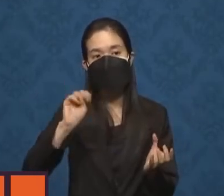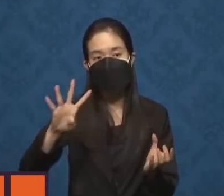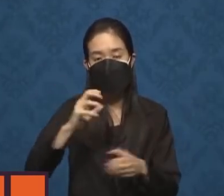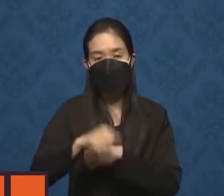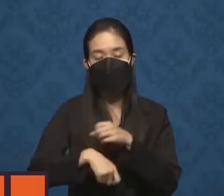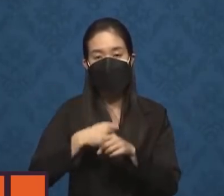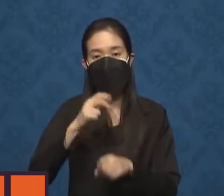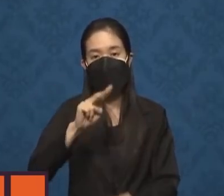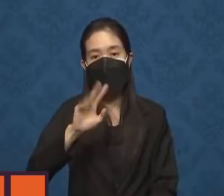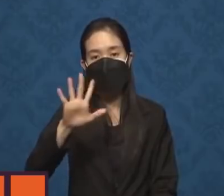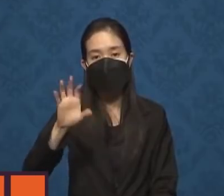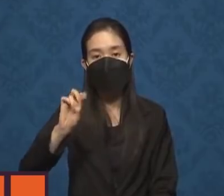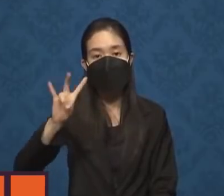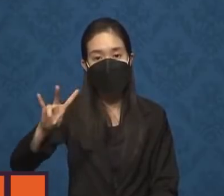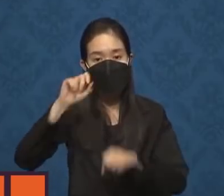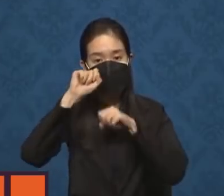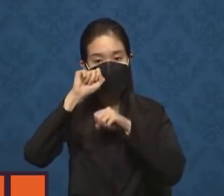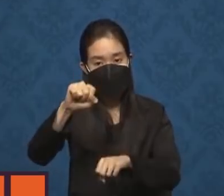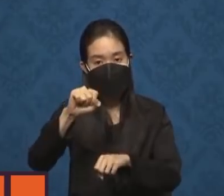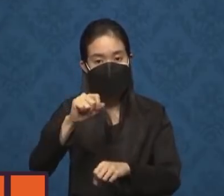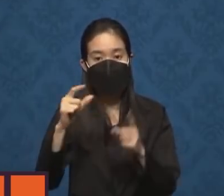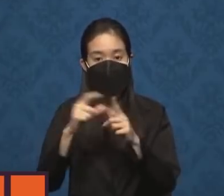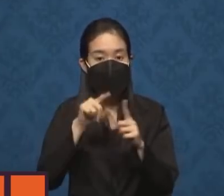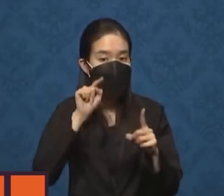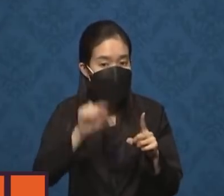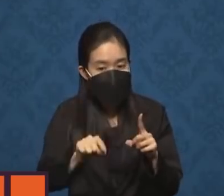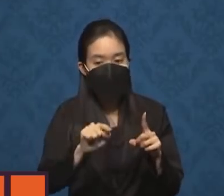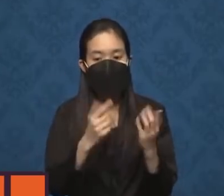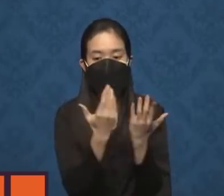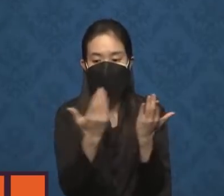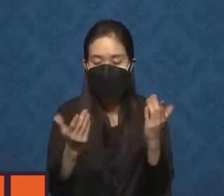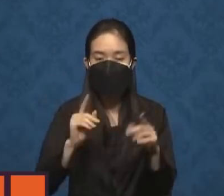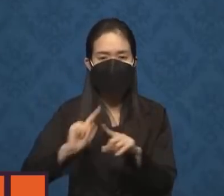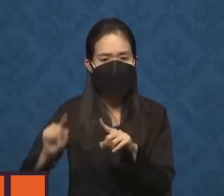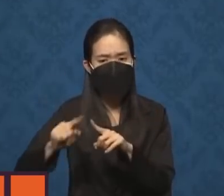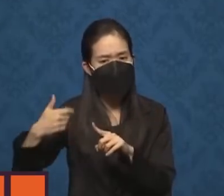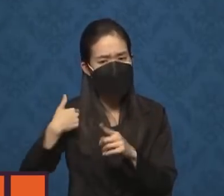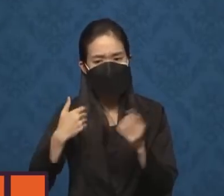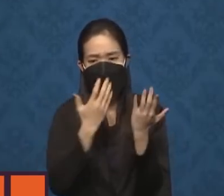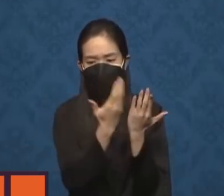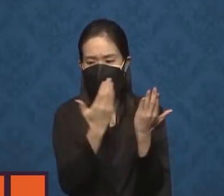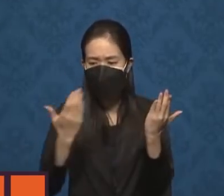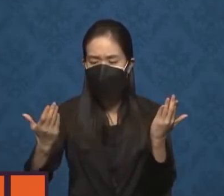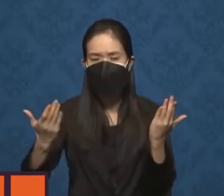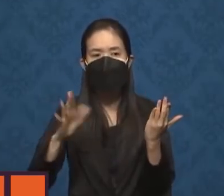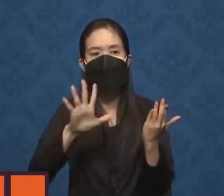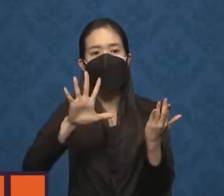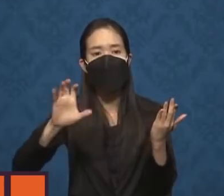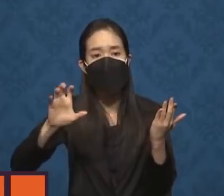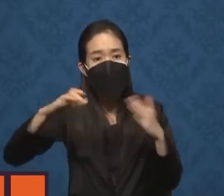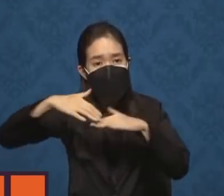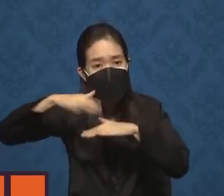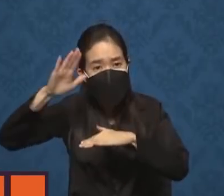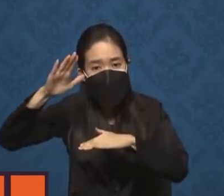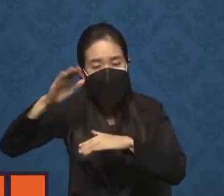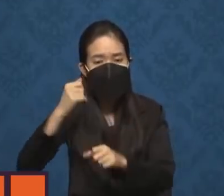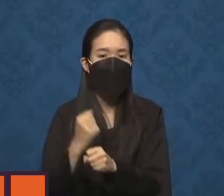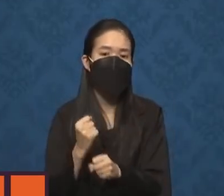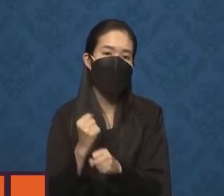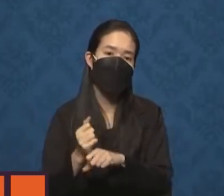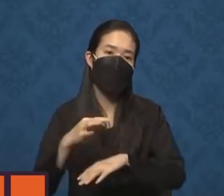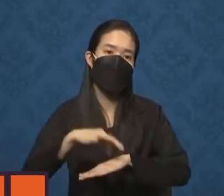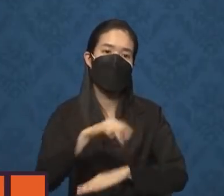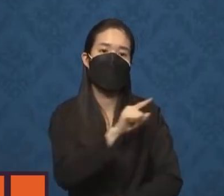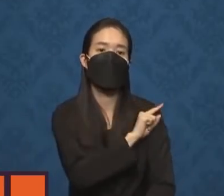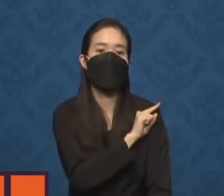2557ออกประกาศและคำสั่งฉบับต่างๆมากกว่า 500ฉบับในช่วงเวลา 5ปีที่ครองอำนาจ